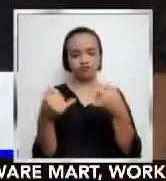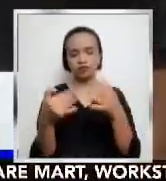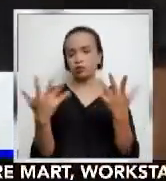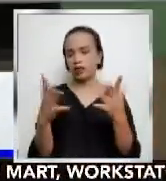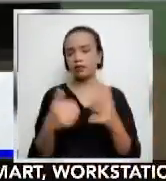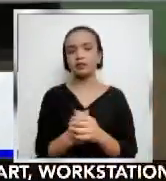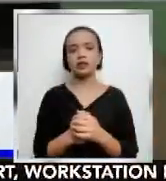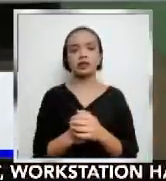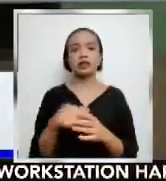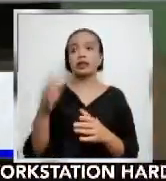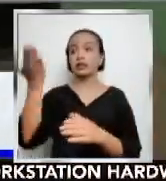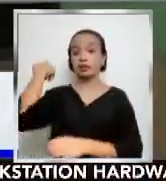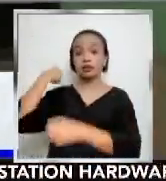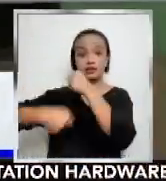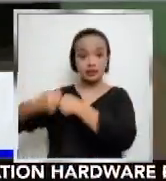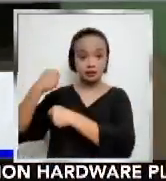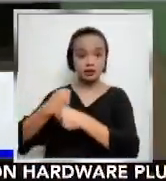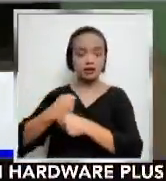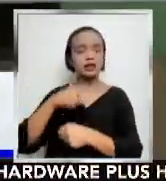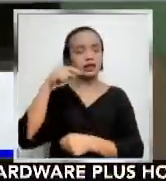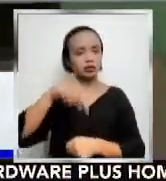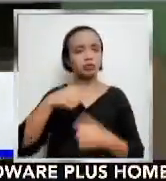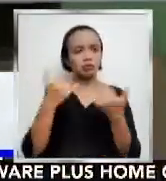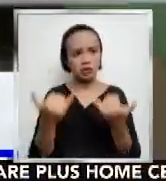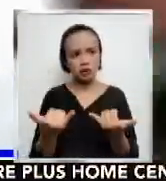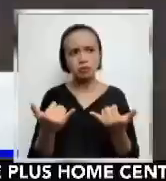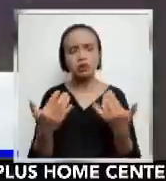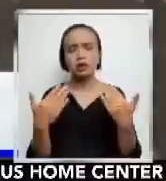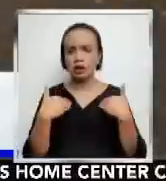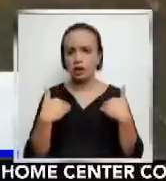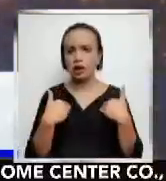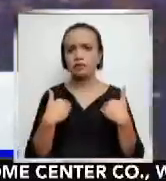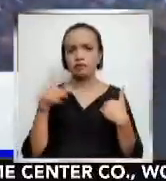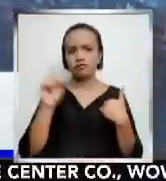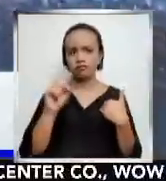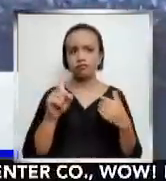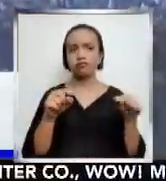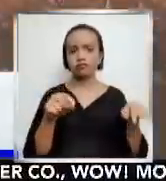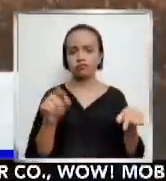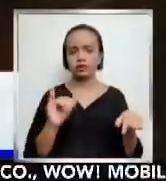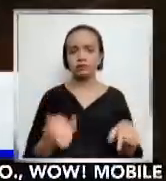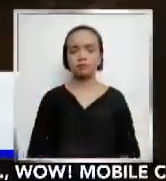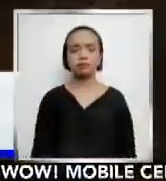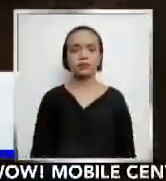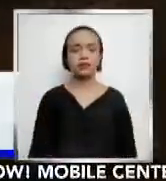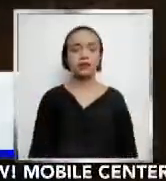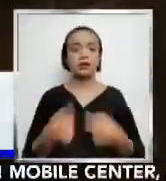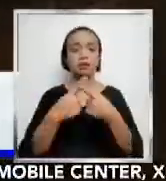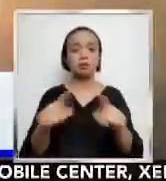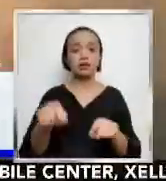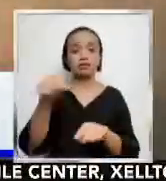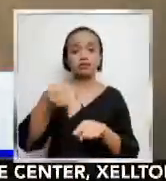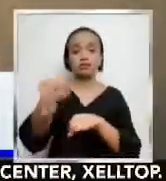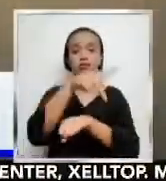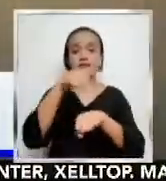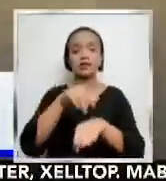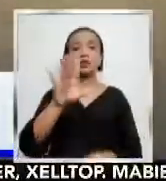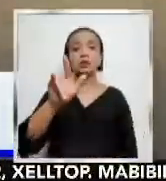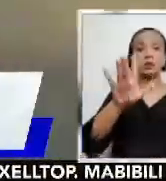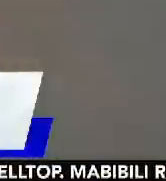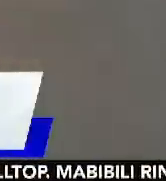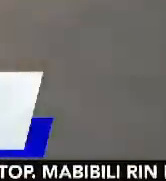nakaraang taon, mga ganitong panahon meron ng mga naitala na kaso. Pero sa buong bansa may 25 nang